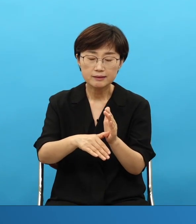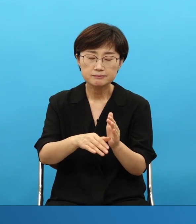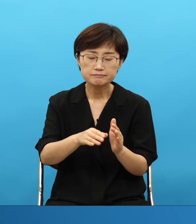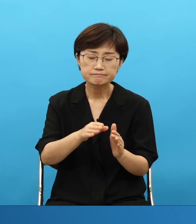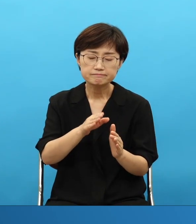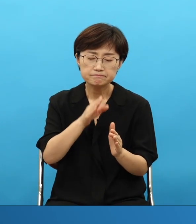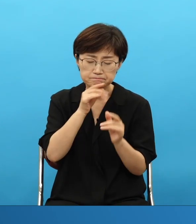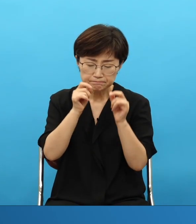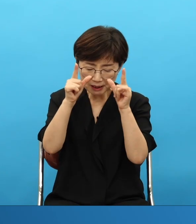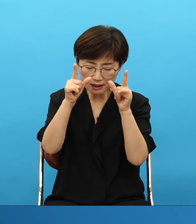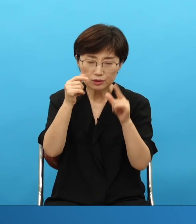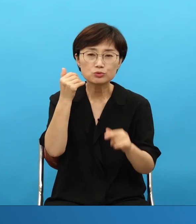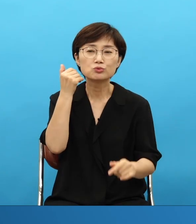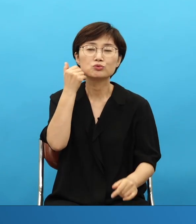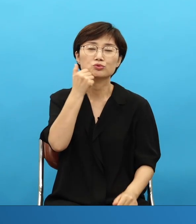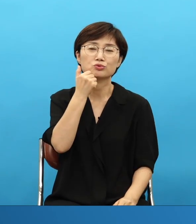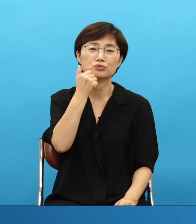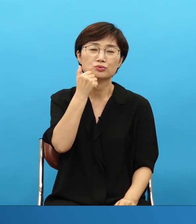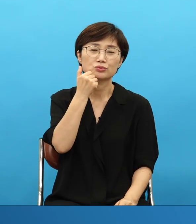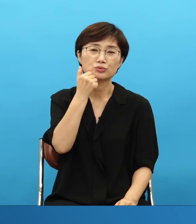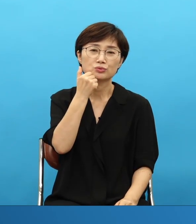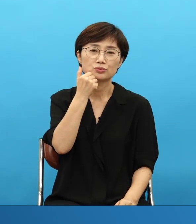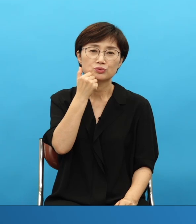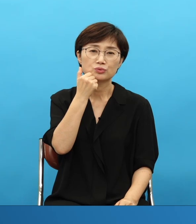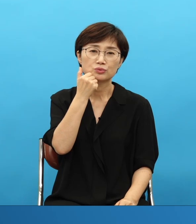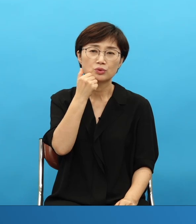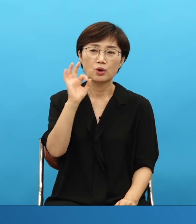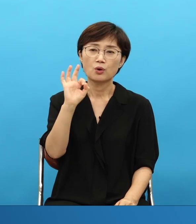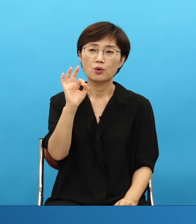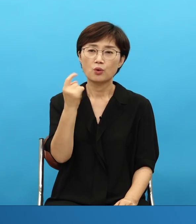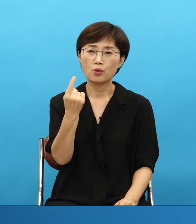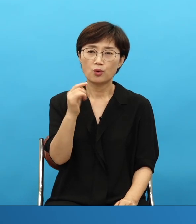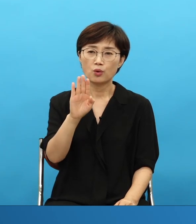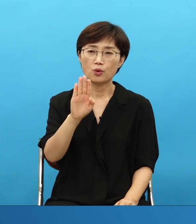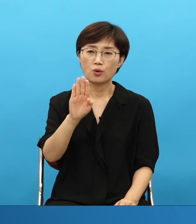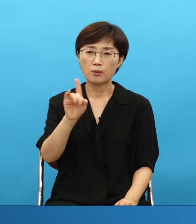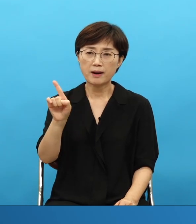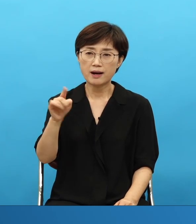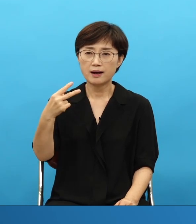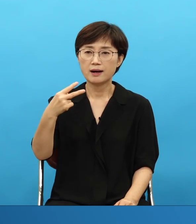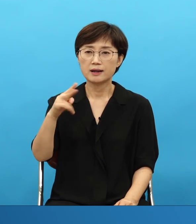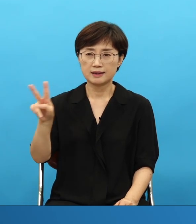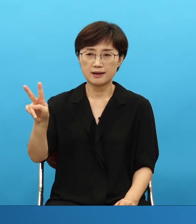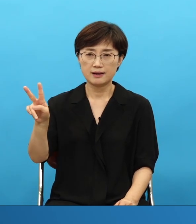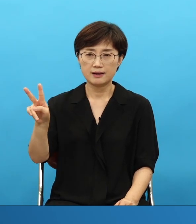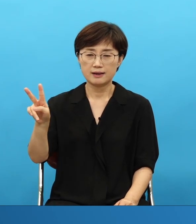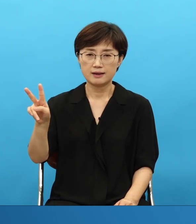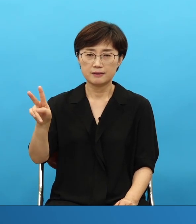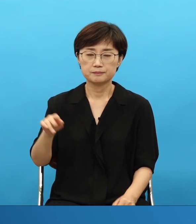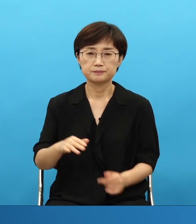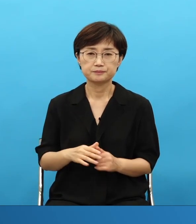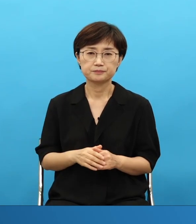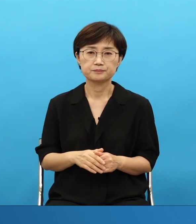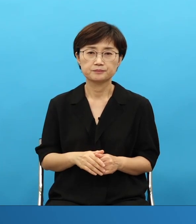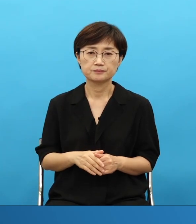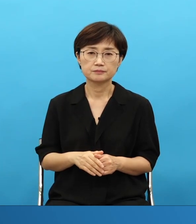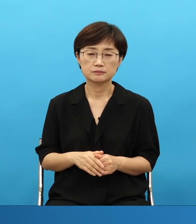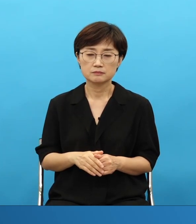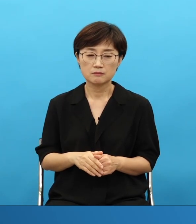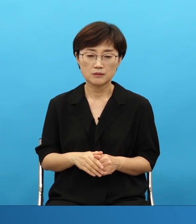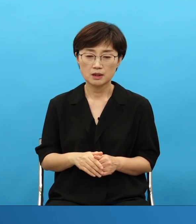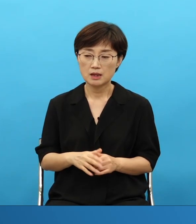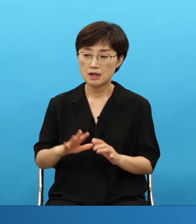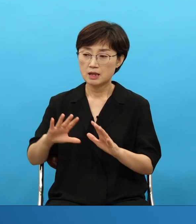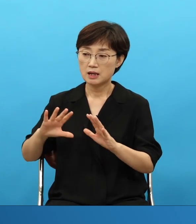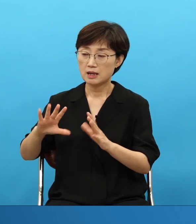진짜 깨달은 사람이 나온 거예요. And somebody who truly realized, 오바다입니다. Obadiah. 오바다 그거 하면 큰일 나거든요. 했습니다. What